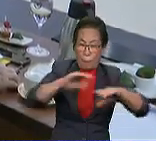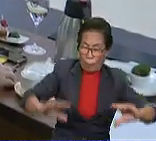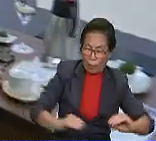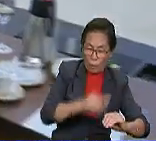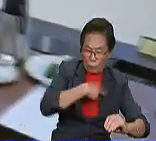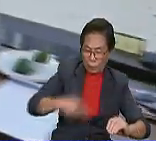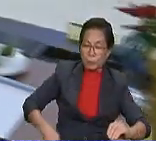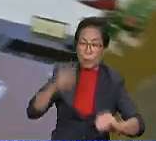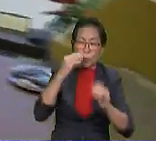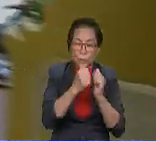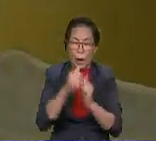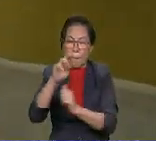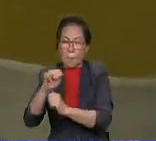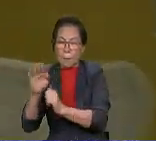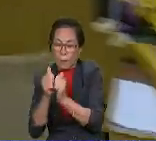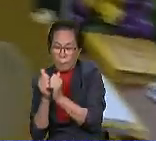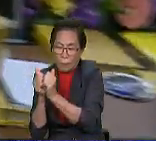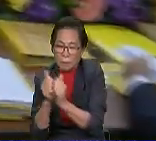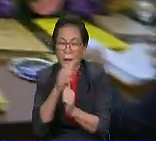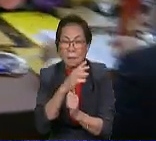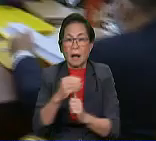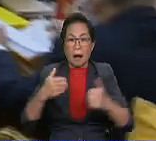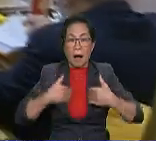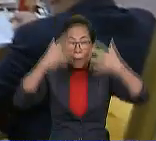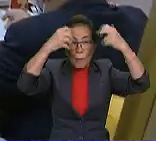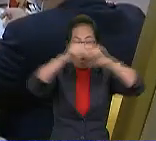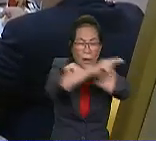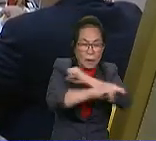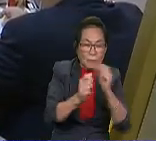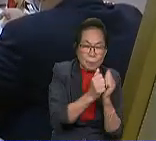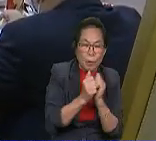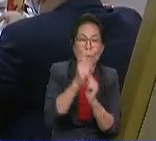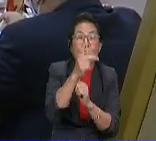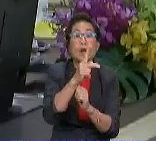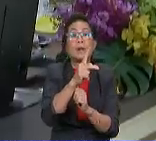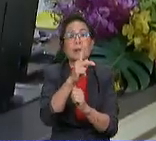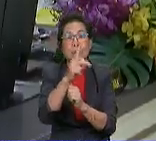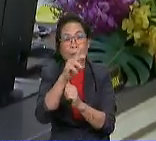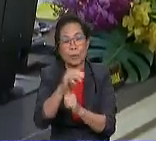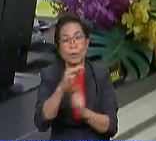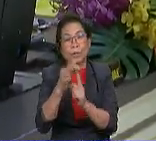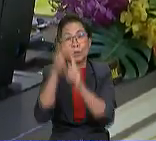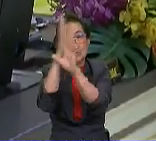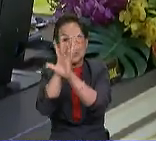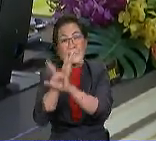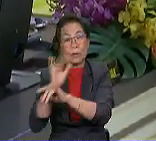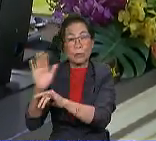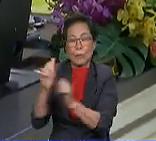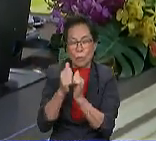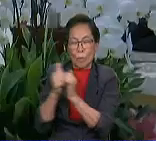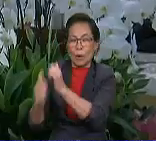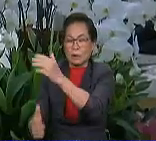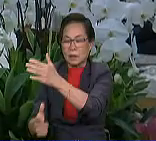diiringi menteri besar masing-masing Makale yang dipertuan Negeri diiringi ketua-ketua menteri kecuali sarawa yang